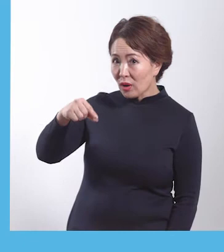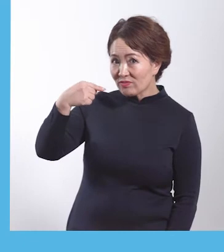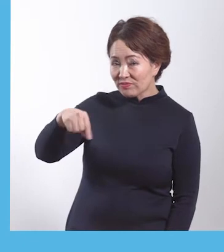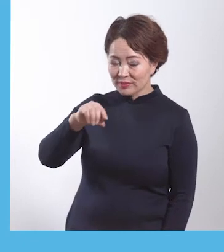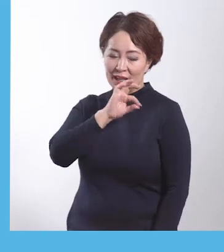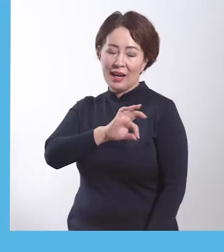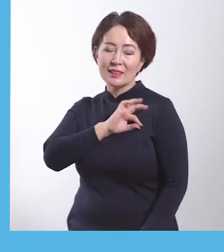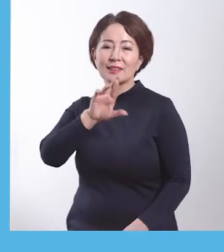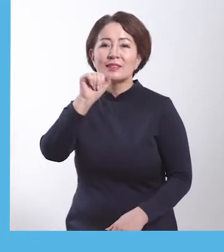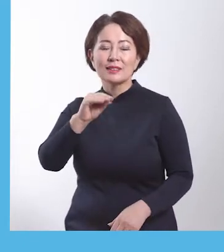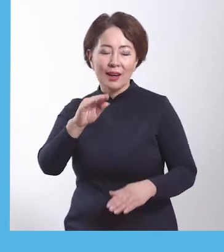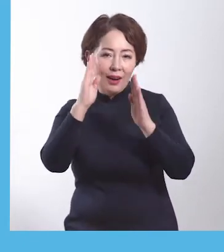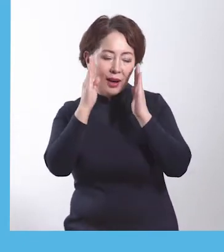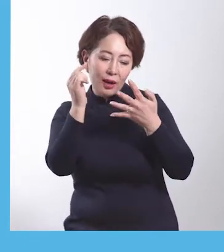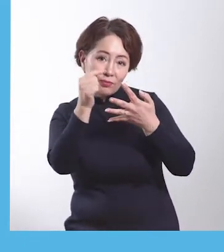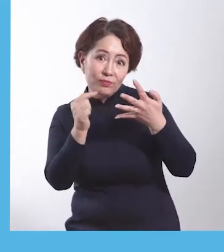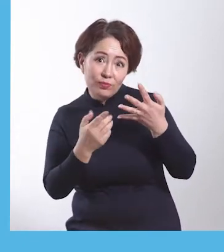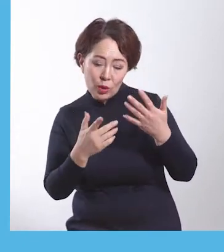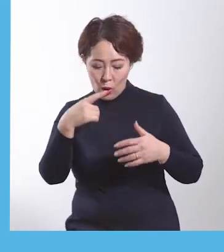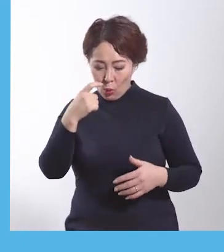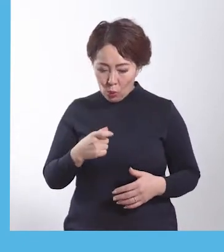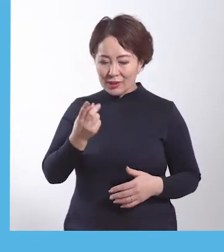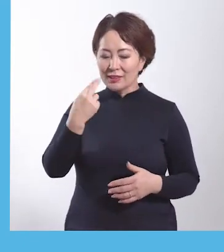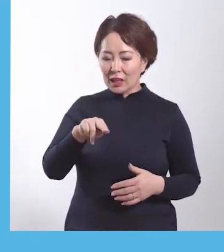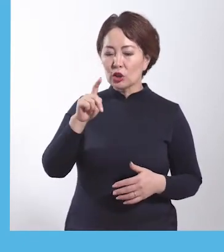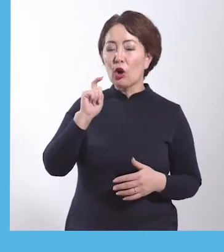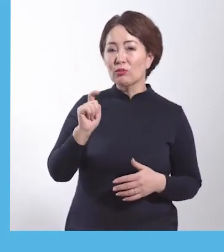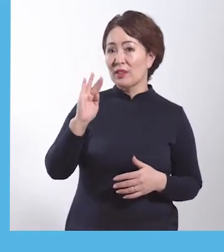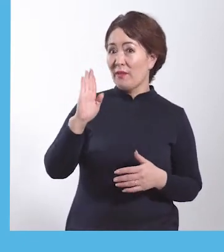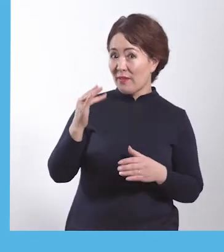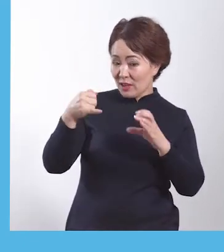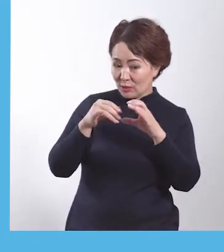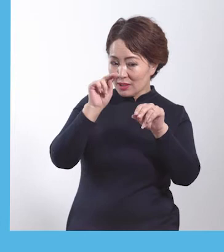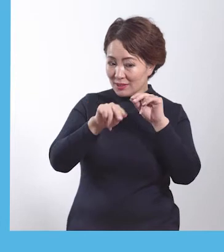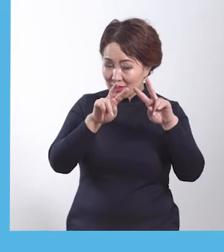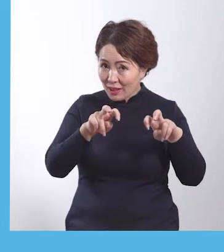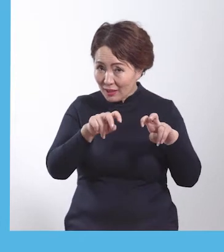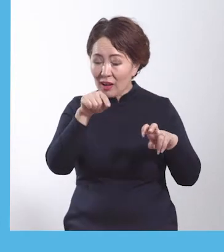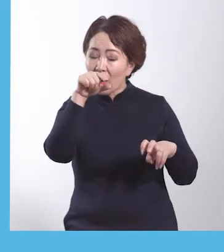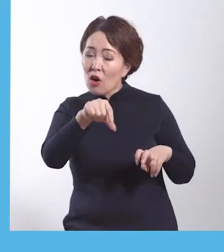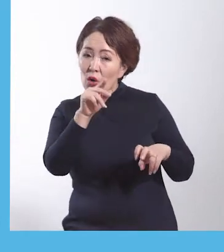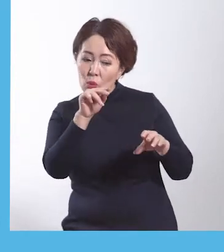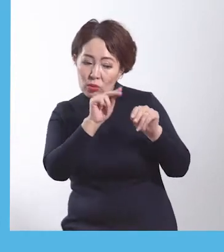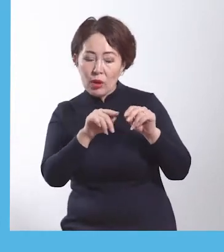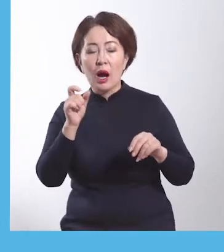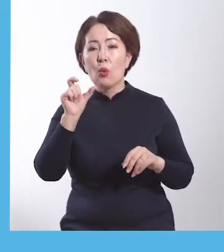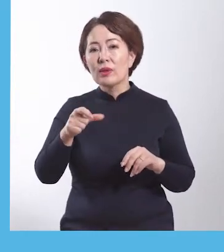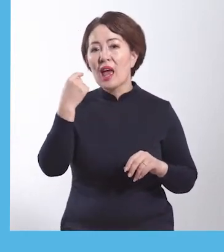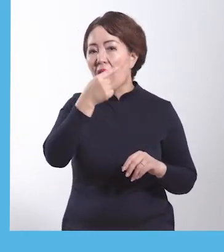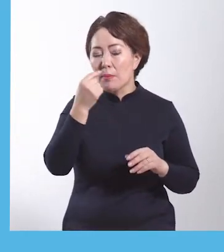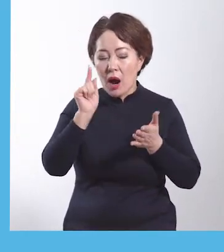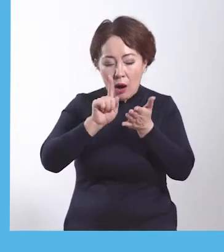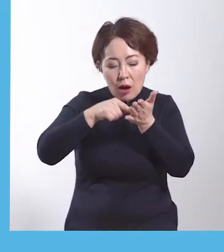Орокуйг ашиглахад анхаарах зүйлс. Хүний дархлал хомсдлын вирусын халдвар илрүүлэх орокуйг нь амны